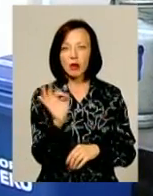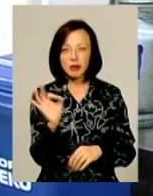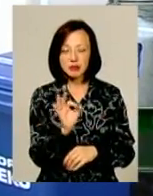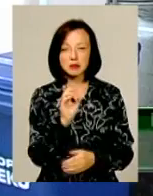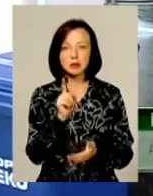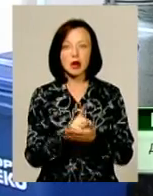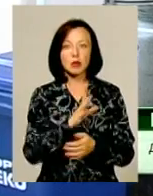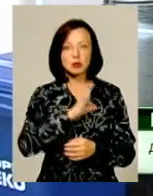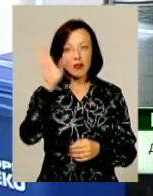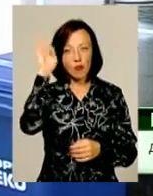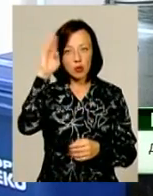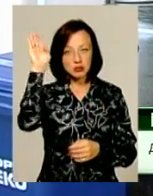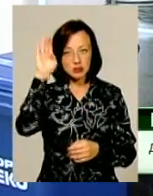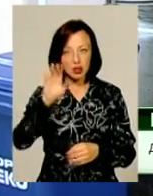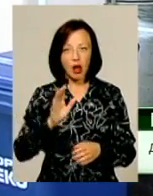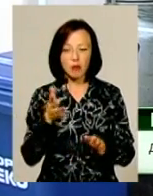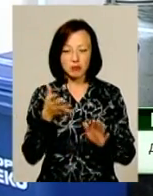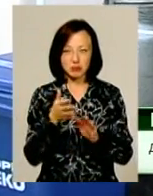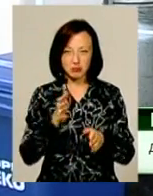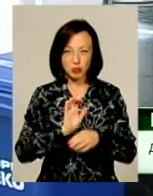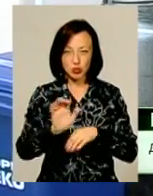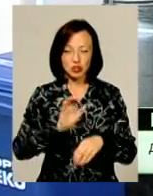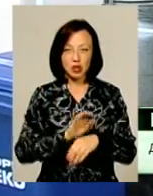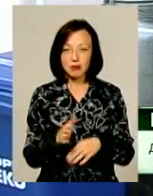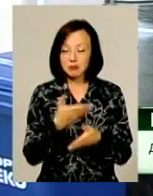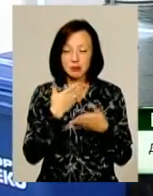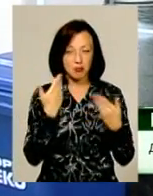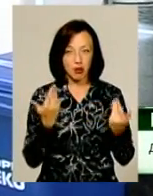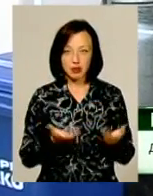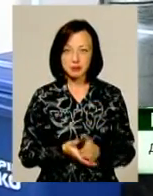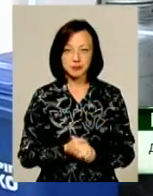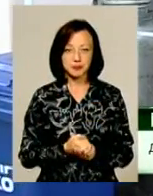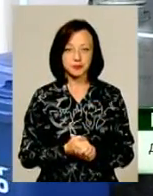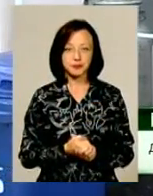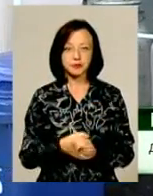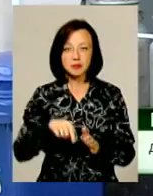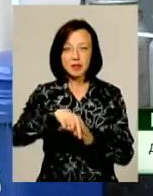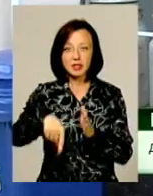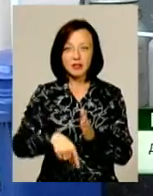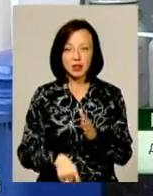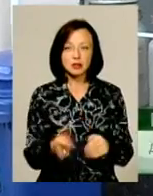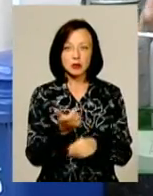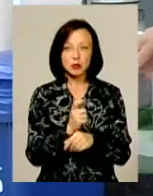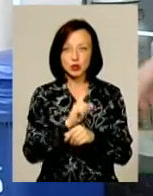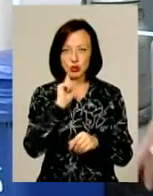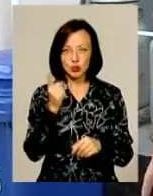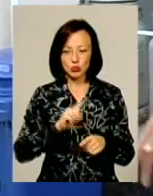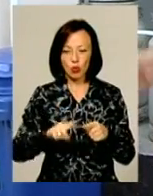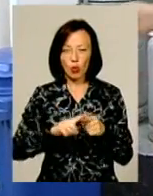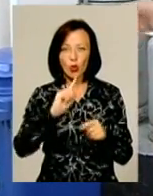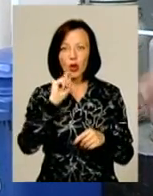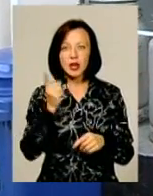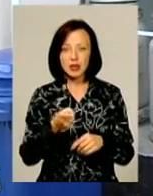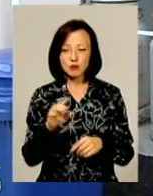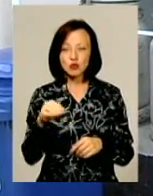бути централізована. Поточна вода, ну її немає. Там скважина вже зроблена більше року. Ну вже майже рік буде